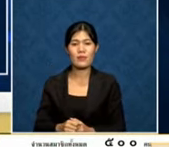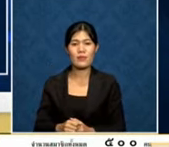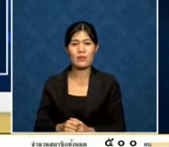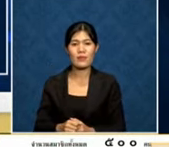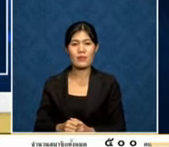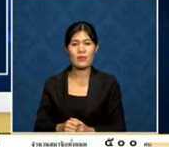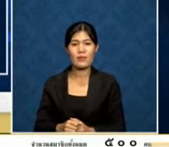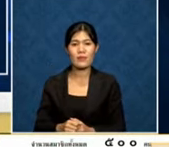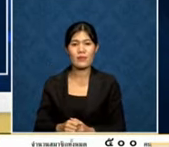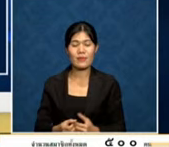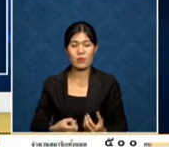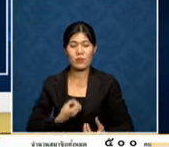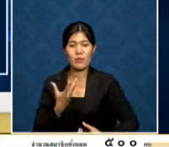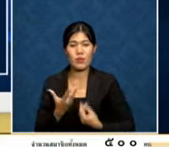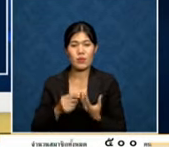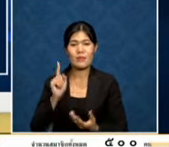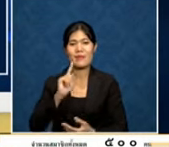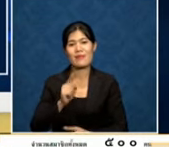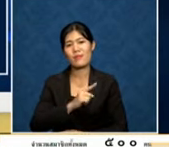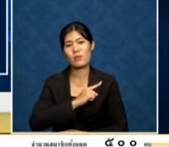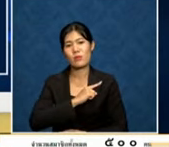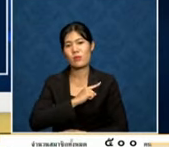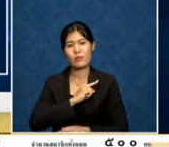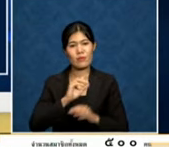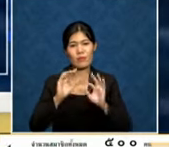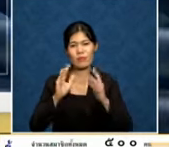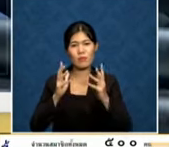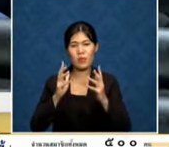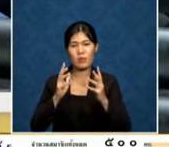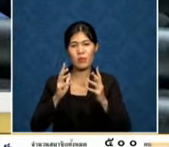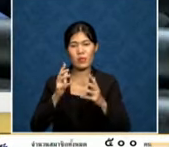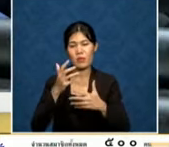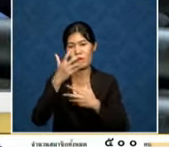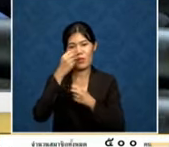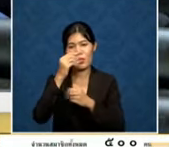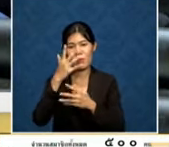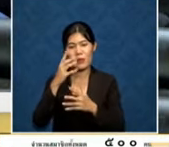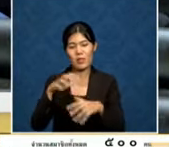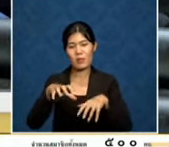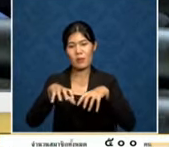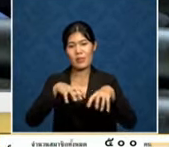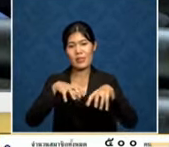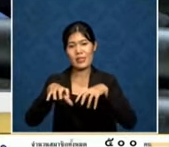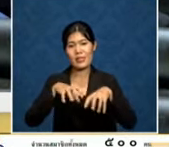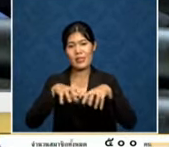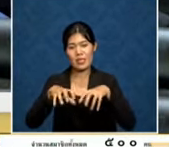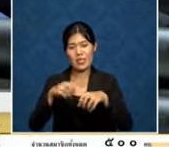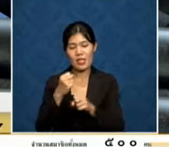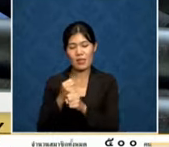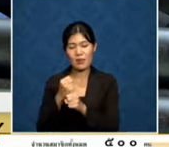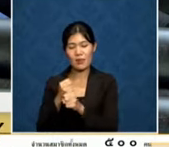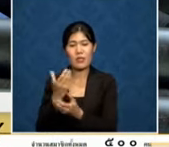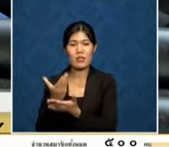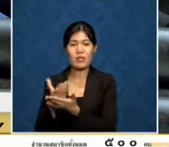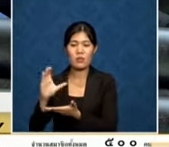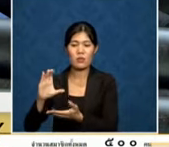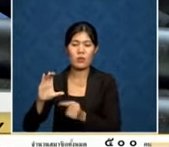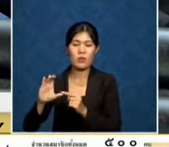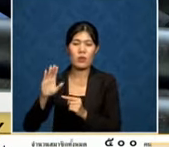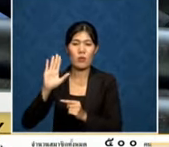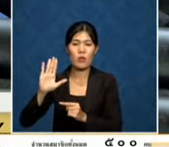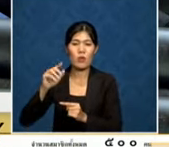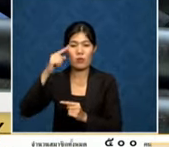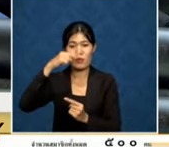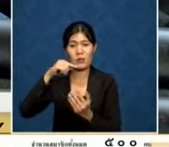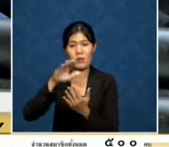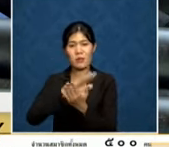คือความไม่รับผิดชอบหรือความละเลยในการบริหารทางด้านวินัยการเงินการคลังของประเทศซึ่งจะสร้าง